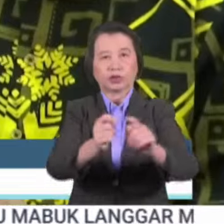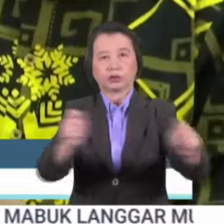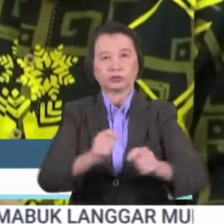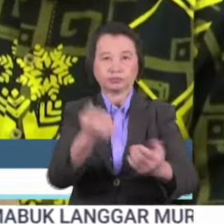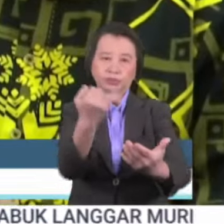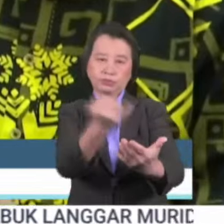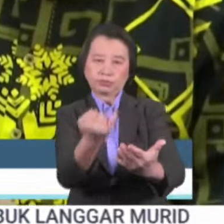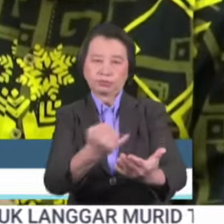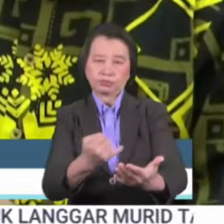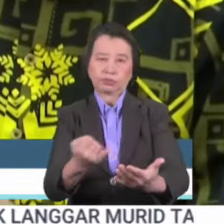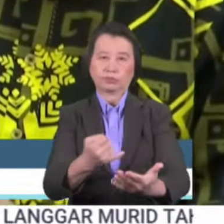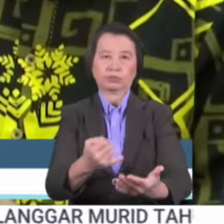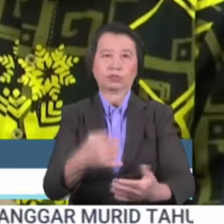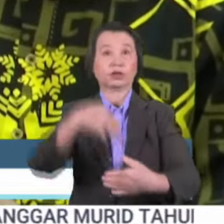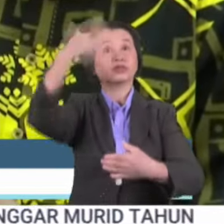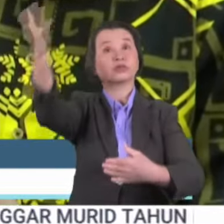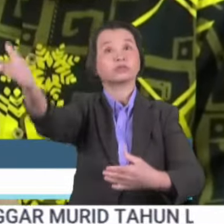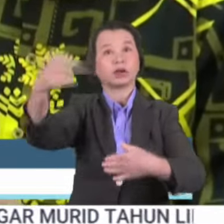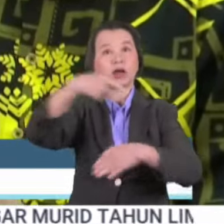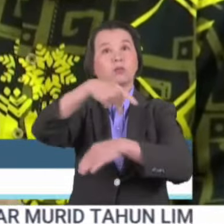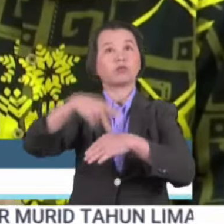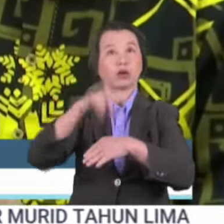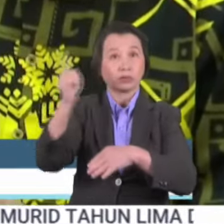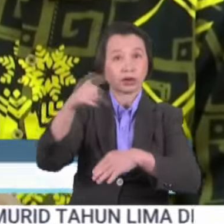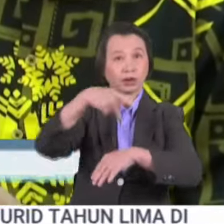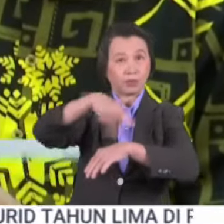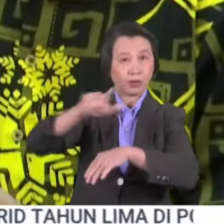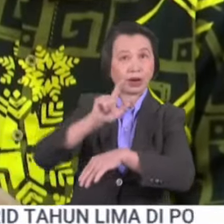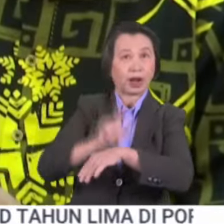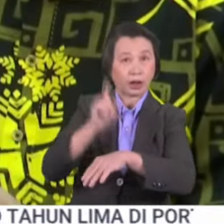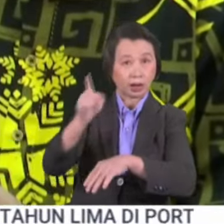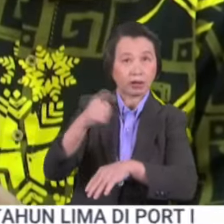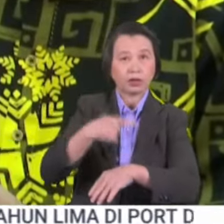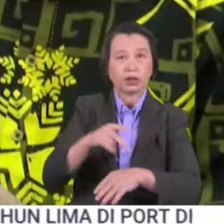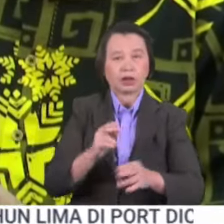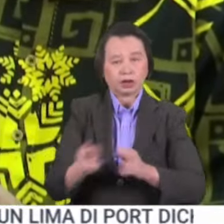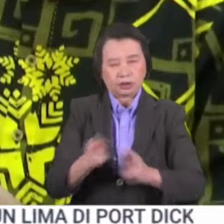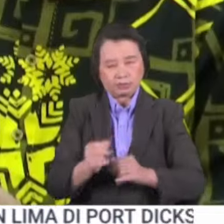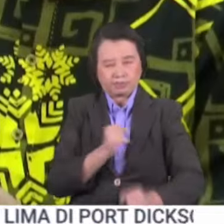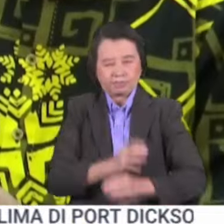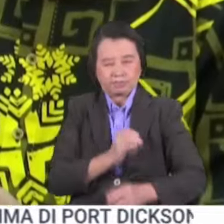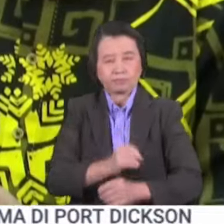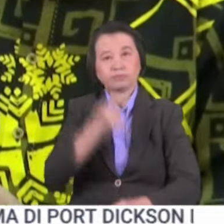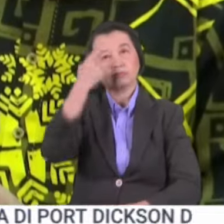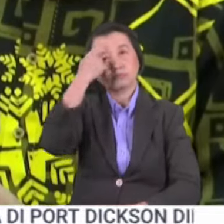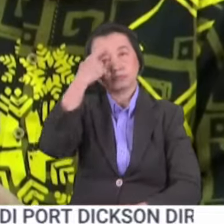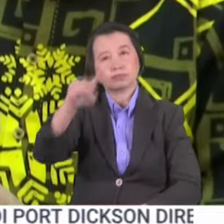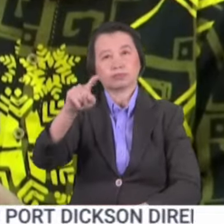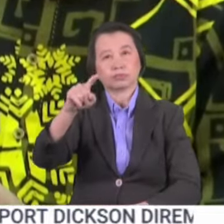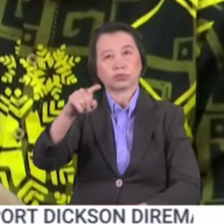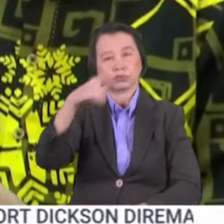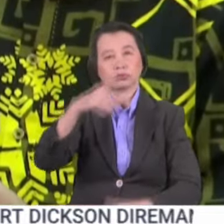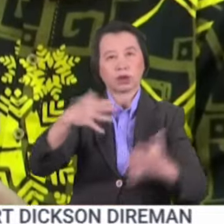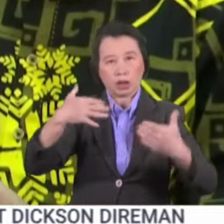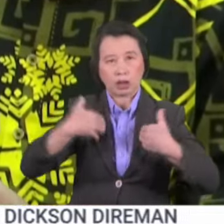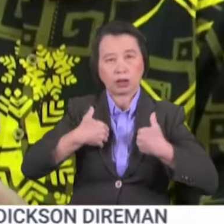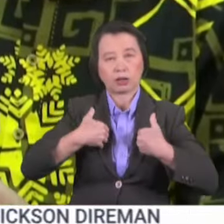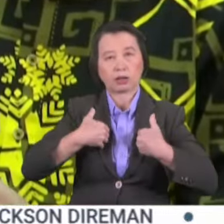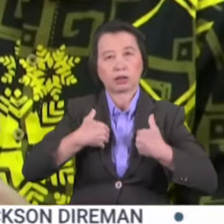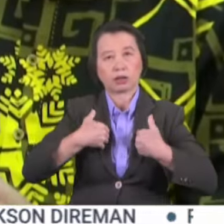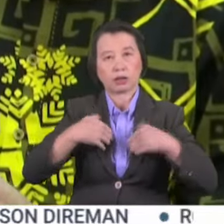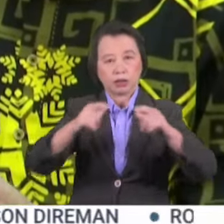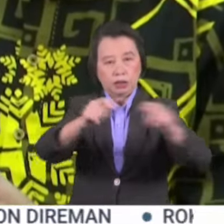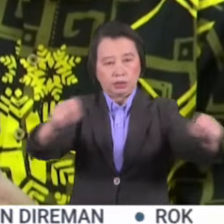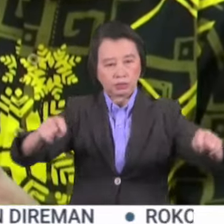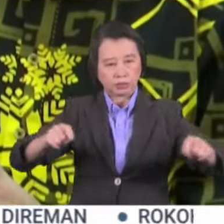seni di sebelah pulau sana. Dan selepas itu, kita akan giatkan usaha untuk mengadakan